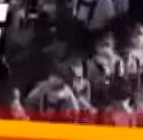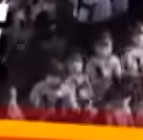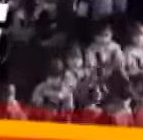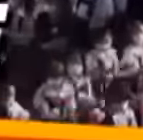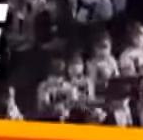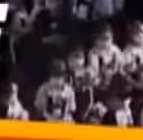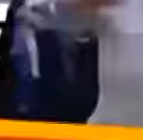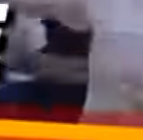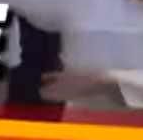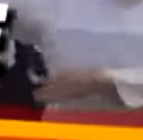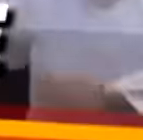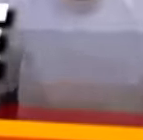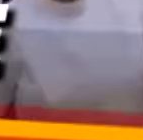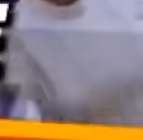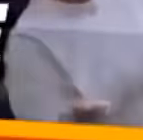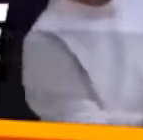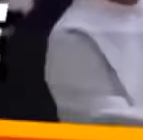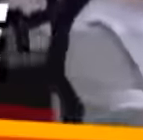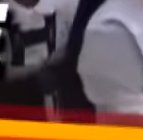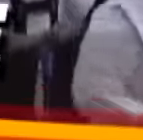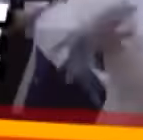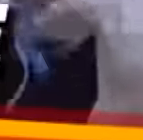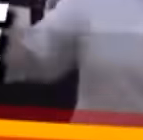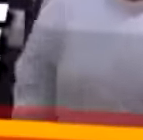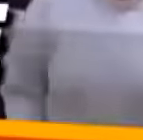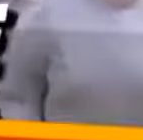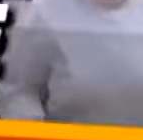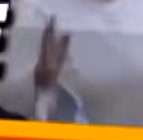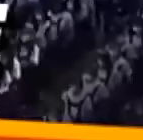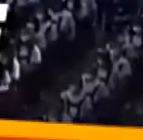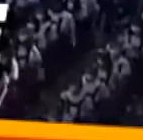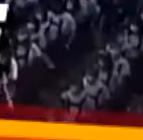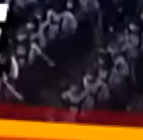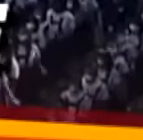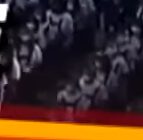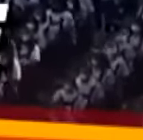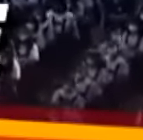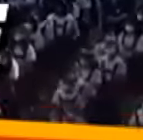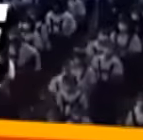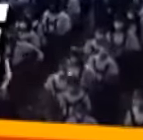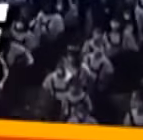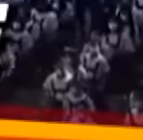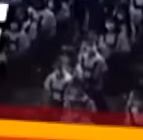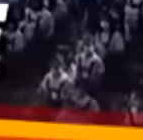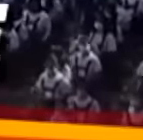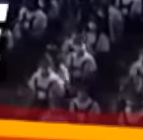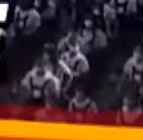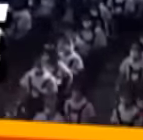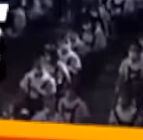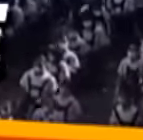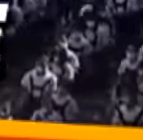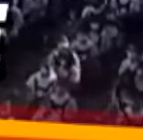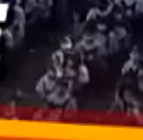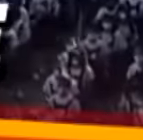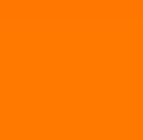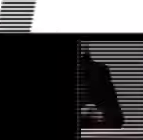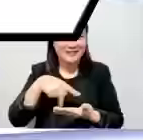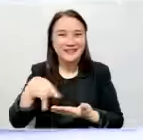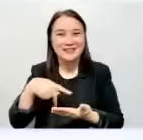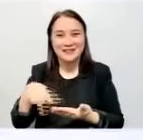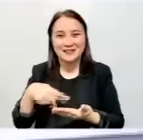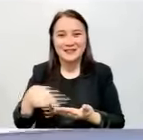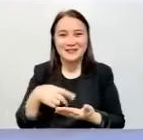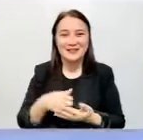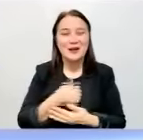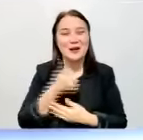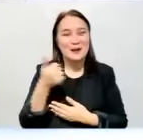At pagsuporta ng mga estudyante at guro sa kampanya kontra violence against women, idinaan sa Sayaw. Yan at iba